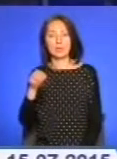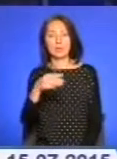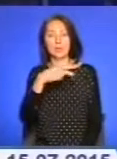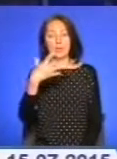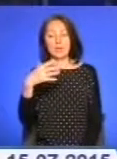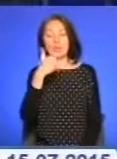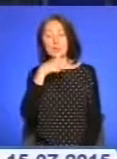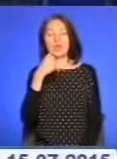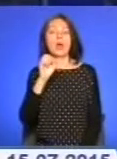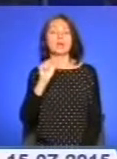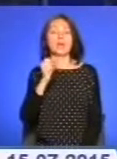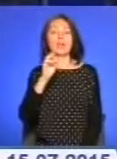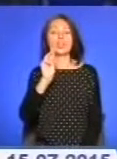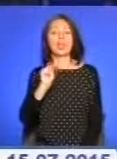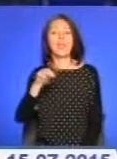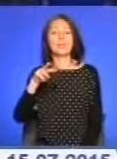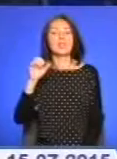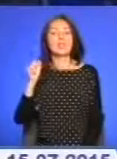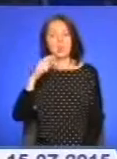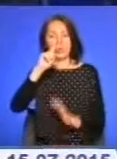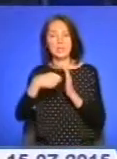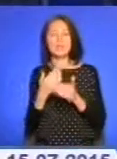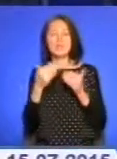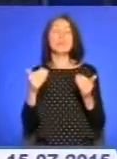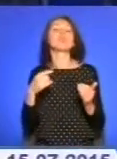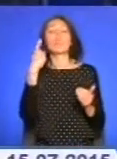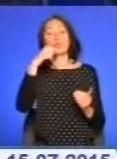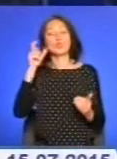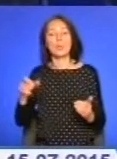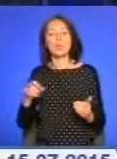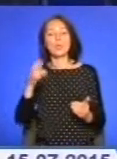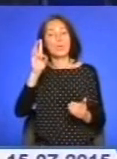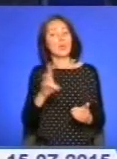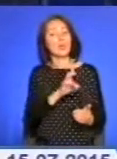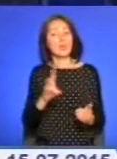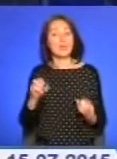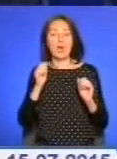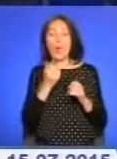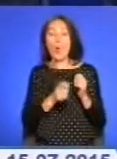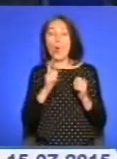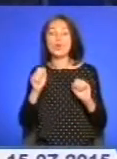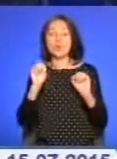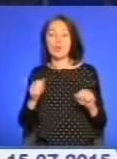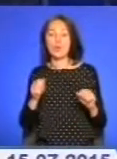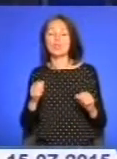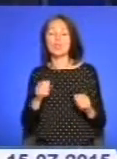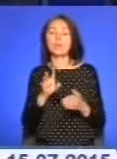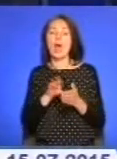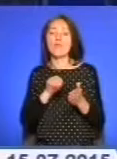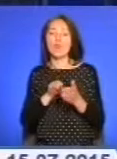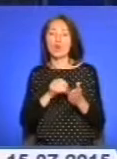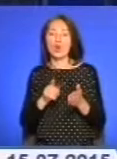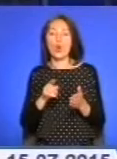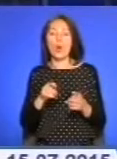2015 рік Андрея Шептицького. Дізнатися більше про особистість митрополита кожен зможе з перевиданого його пастирського послання «Як